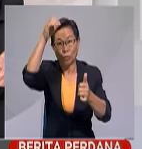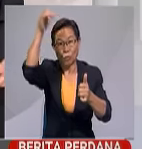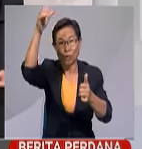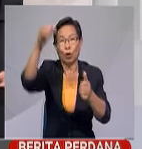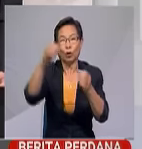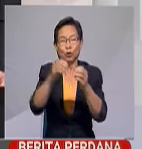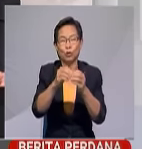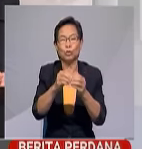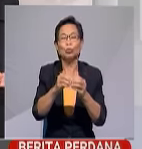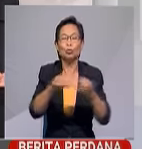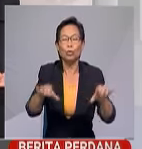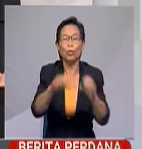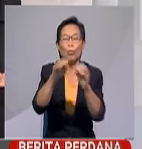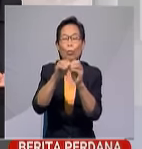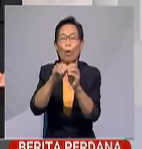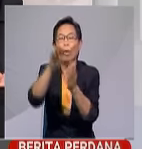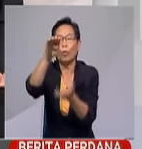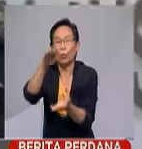With Less.